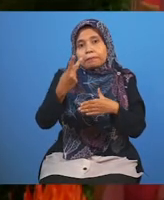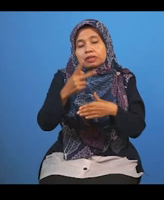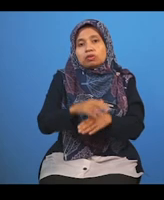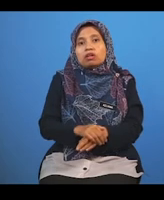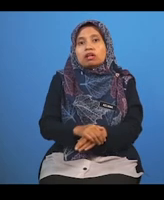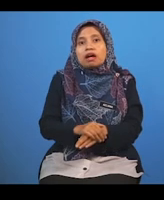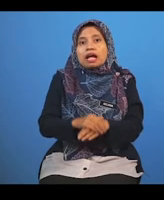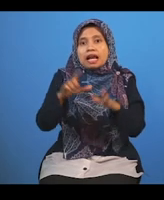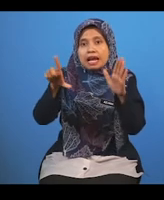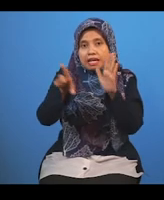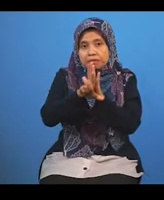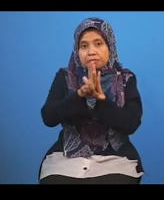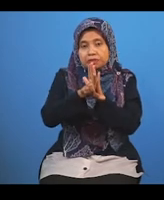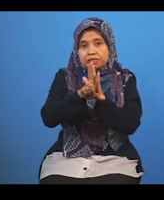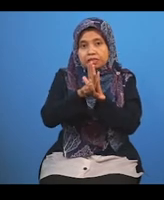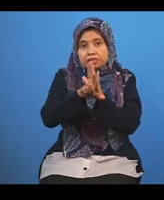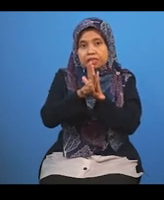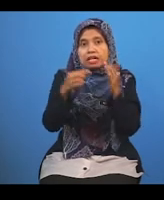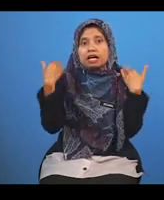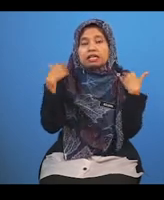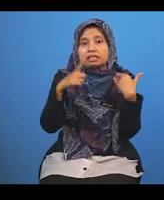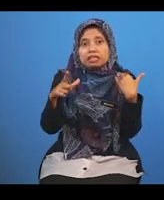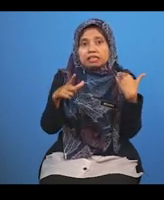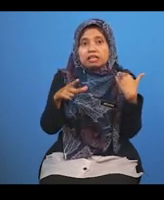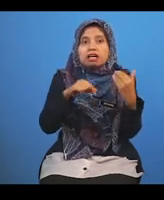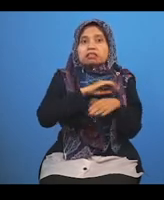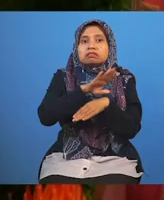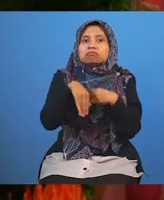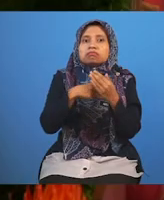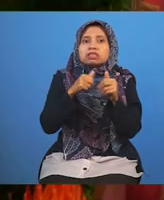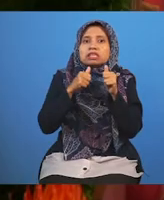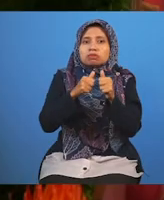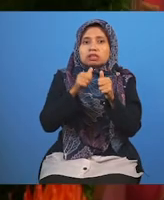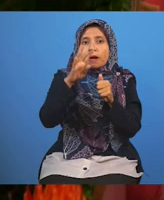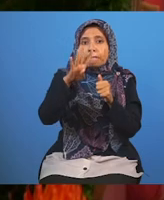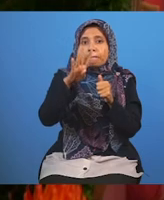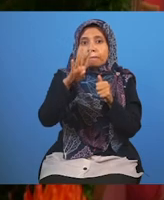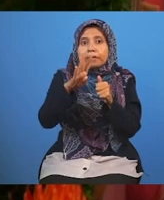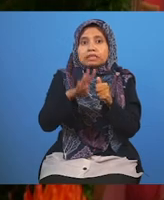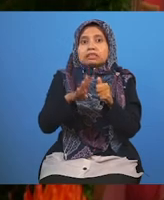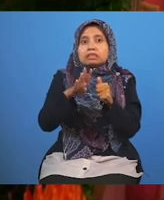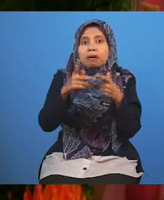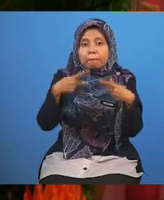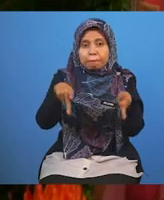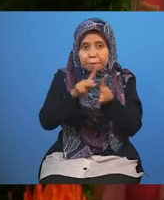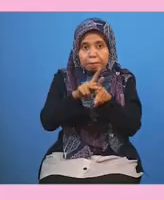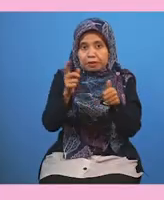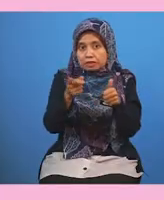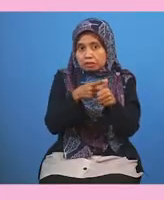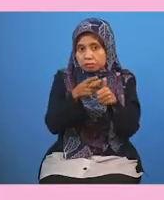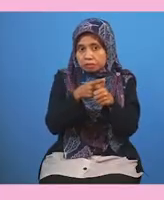pengeluar. Pelabelan. Pelabelan adalah meliputi kepada empat perkara penting,